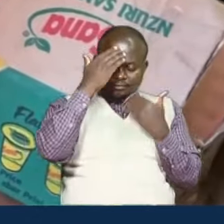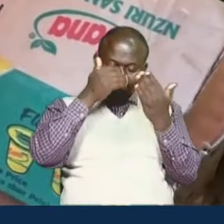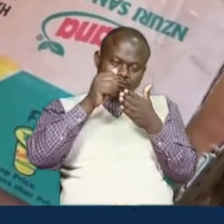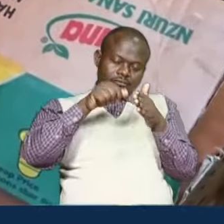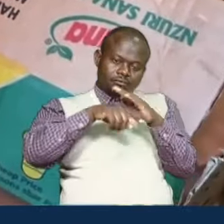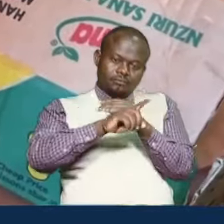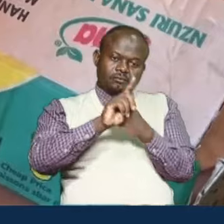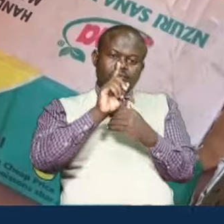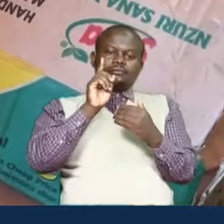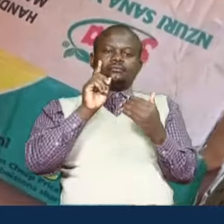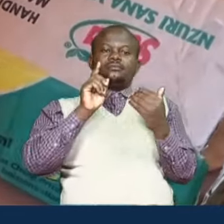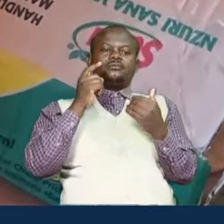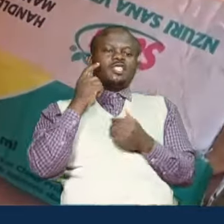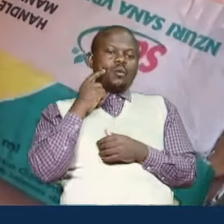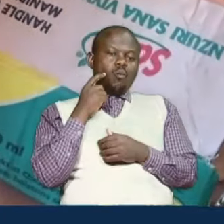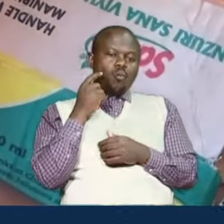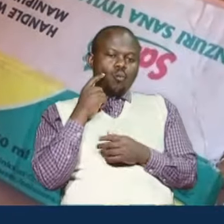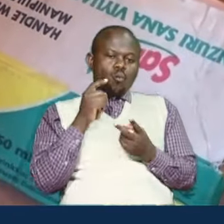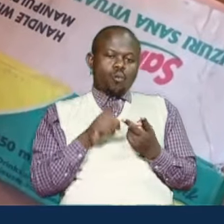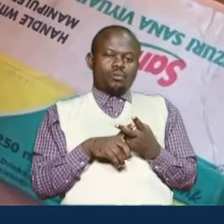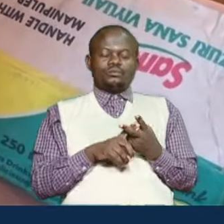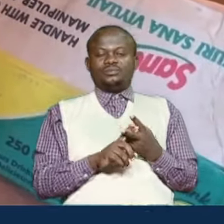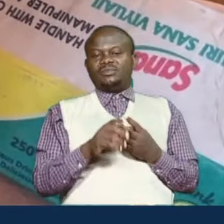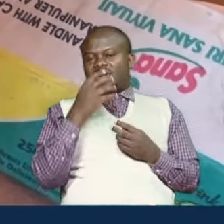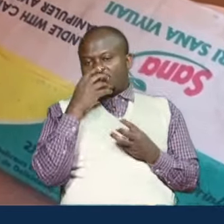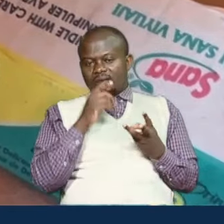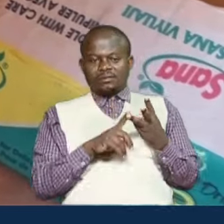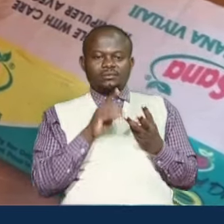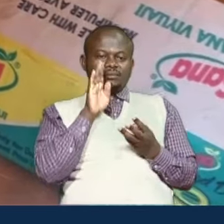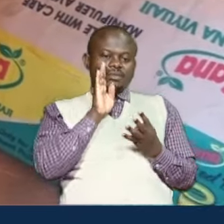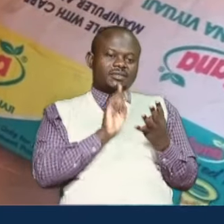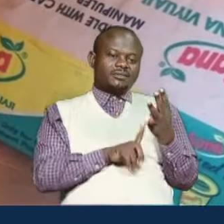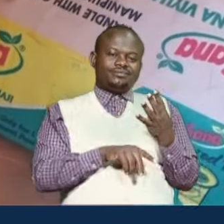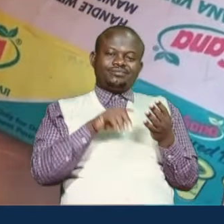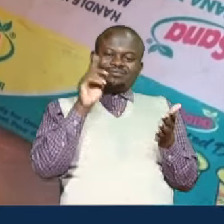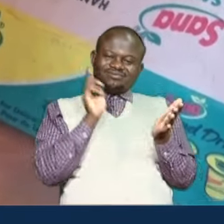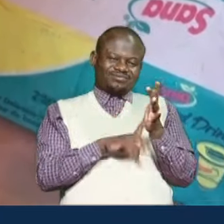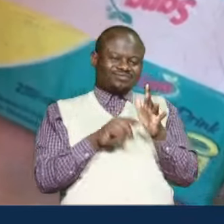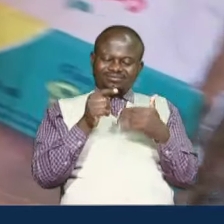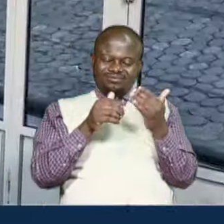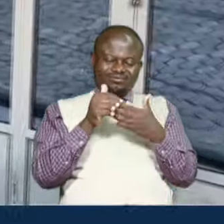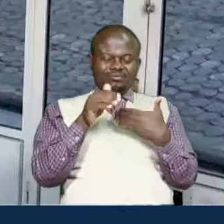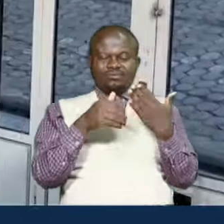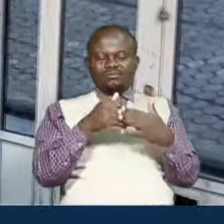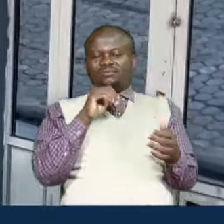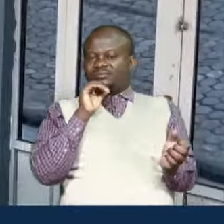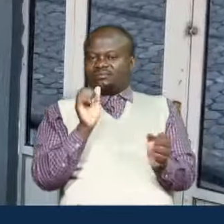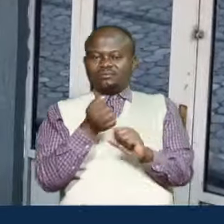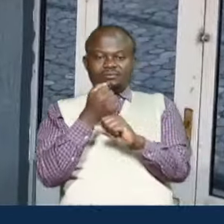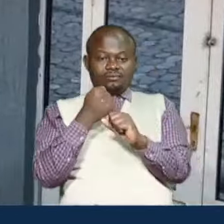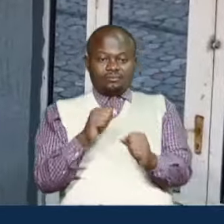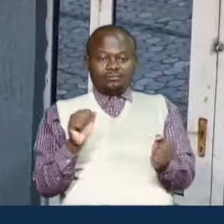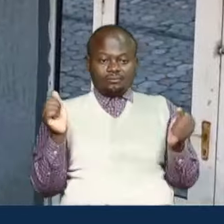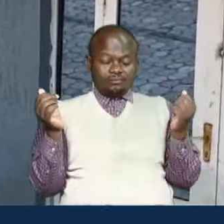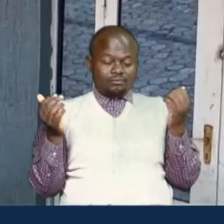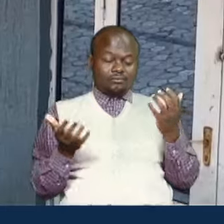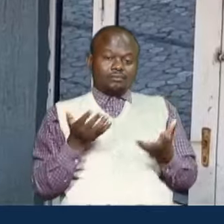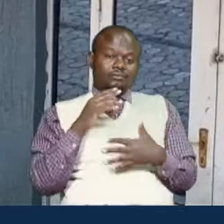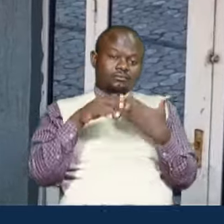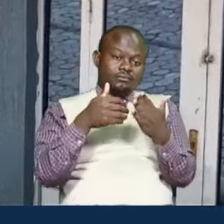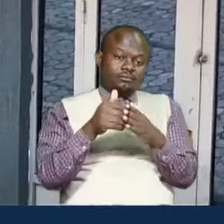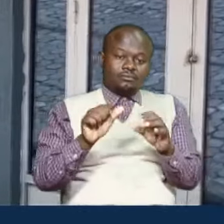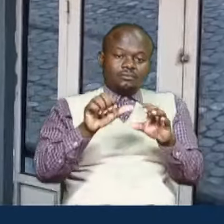kubyinjiramo bombo, irindazi, imbegu, inzoga, igiki, byose ntabwo byashoboka. Wenda habeho kuba